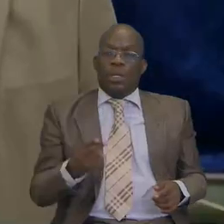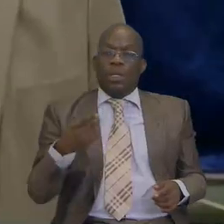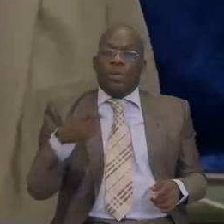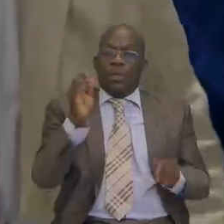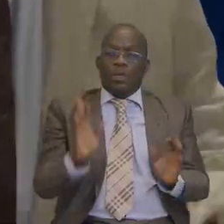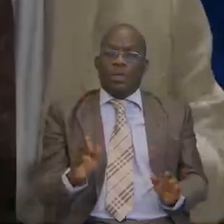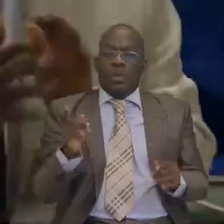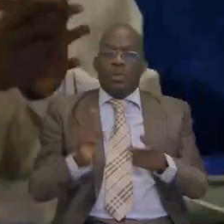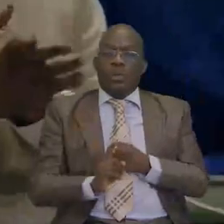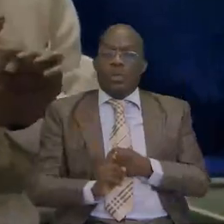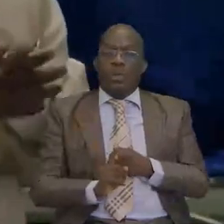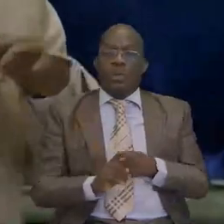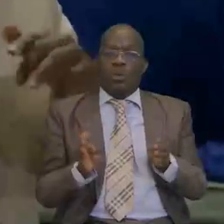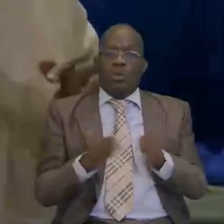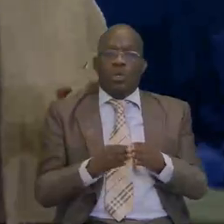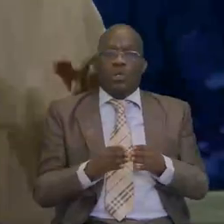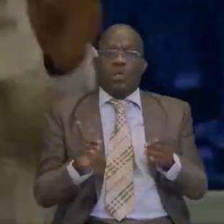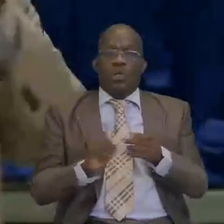te choisir pour diriger la prière ce soir.